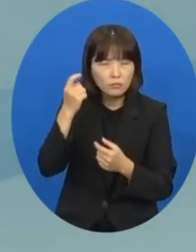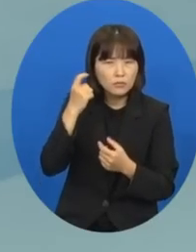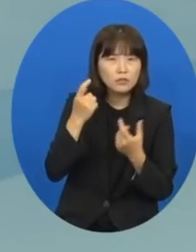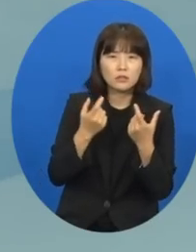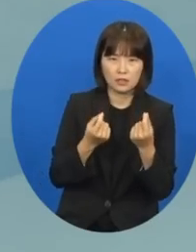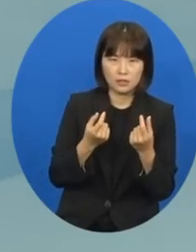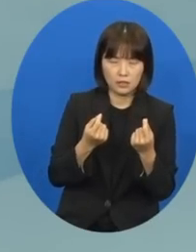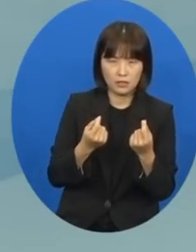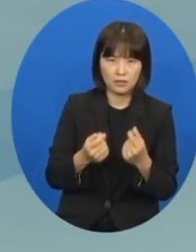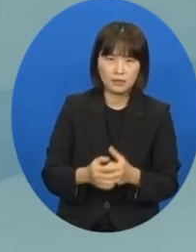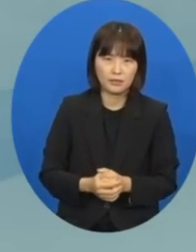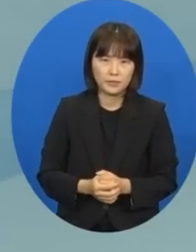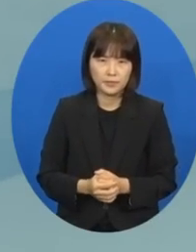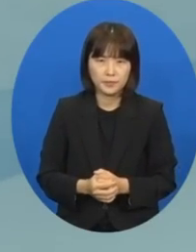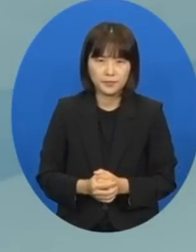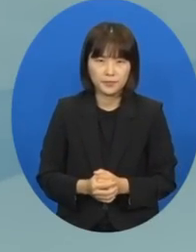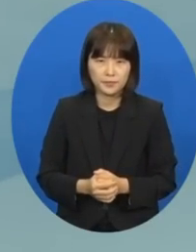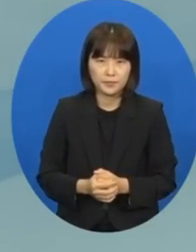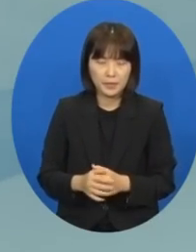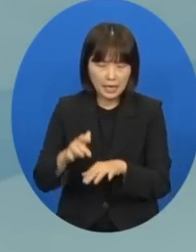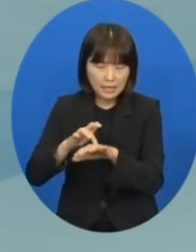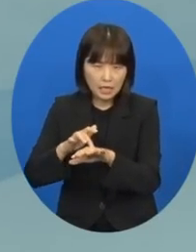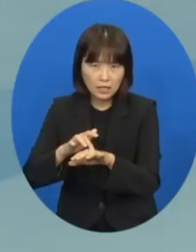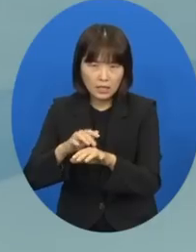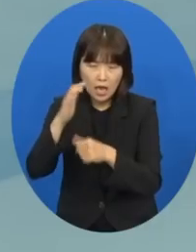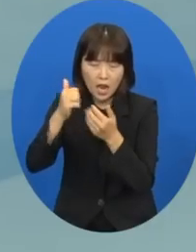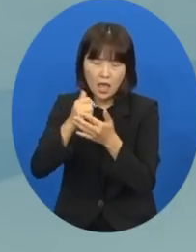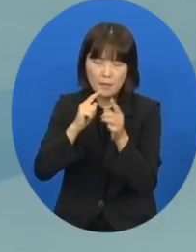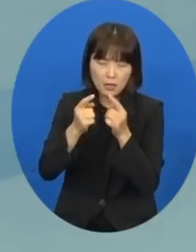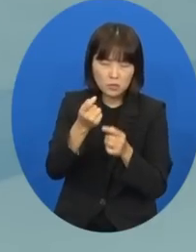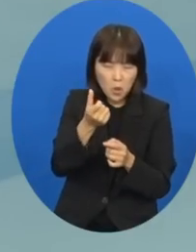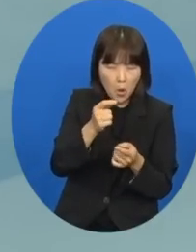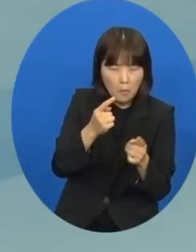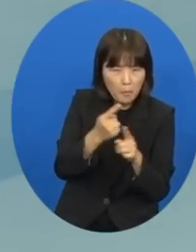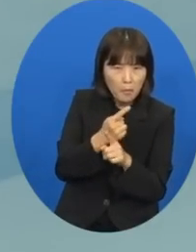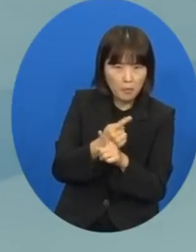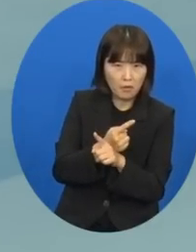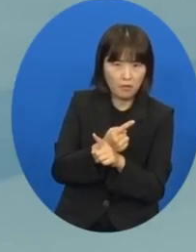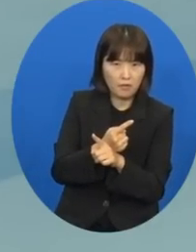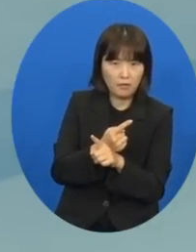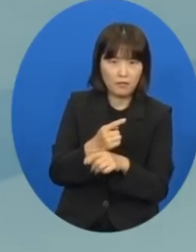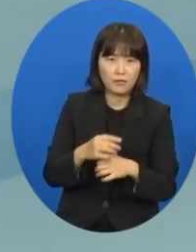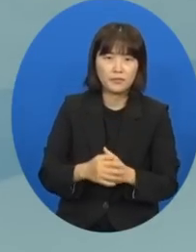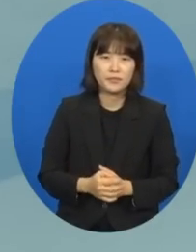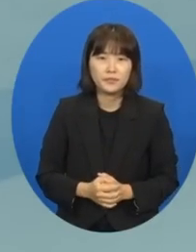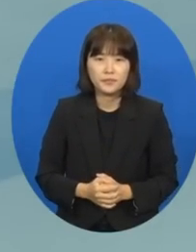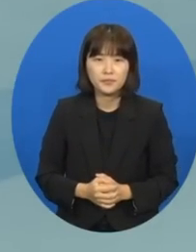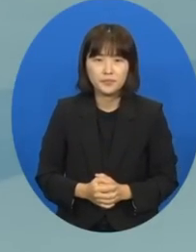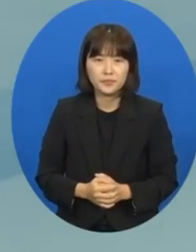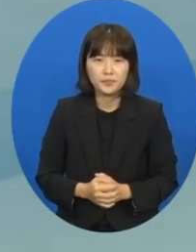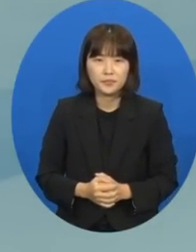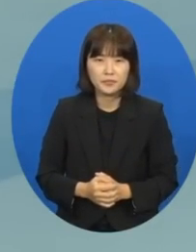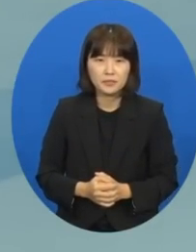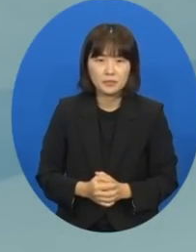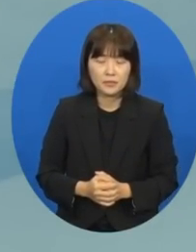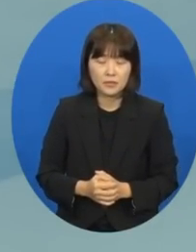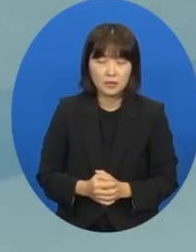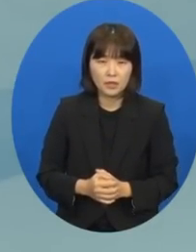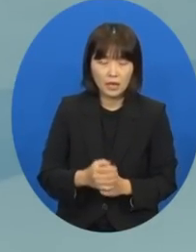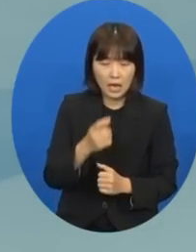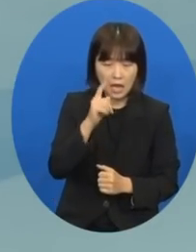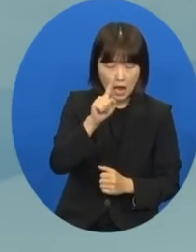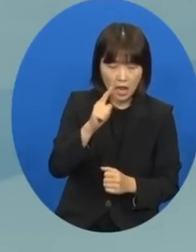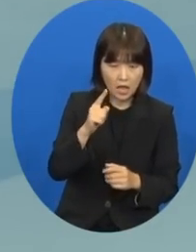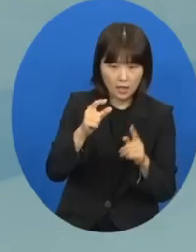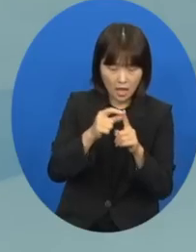강조하면서 살짝 말씀을 바꿔요. 그러니까 전체적으로는 거의 같은데 이 not 하나 차이로 의미가 완전히